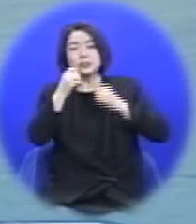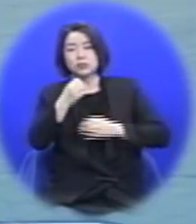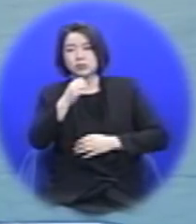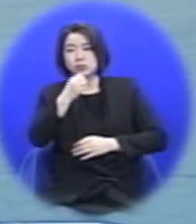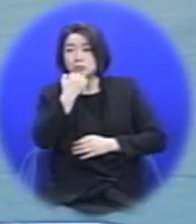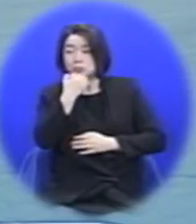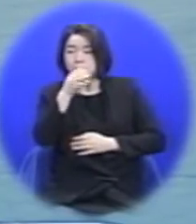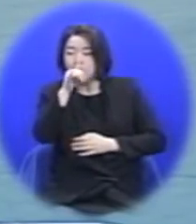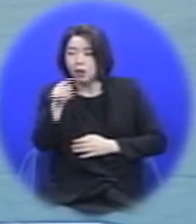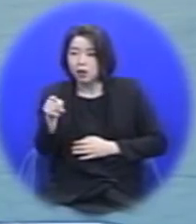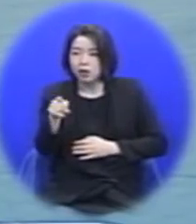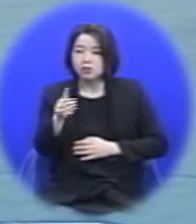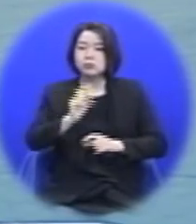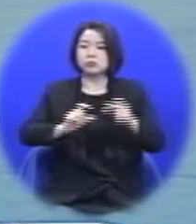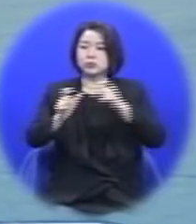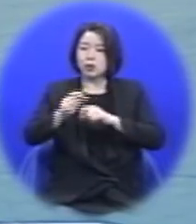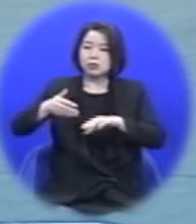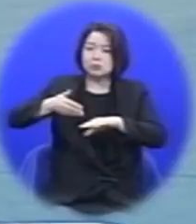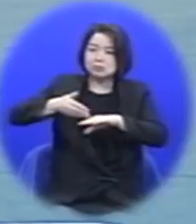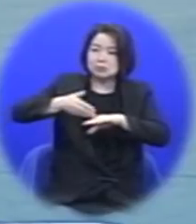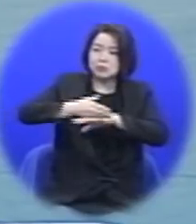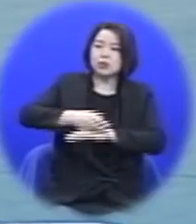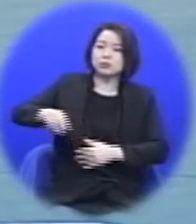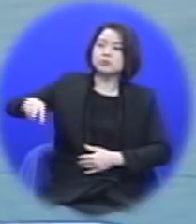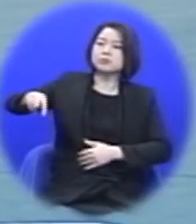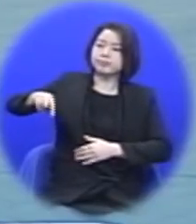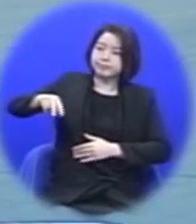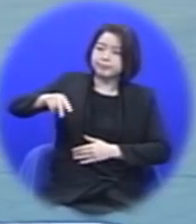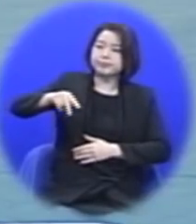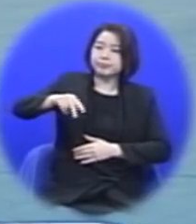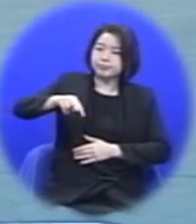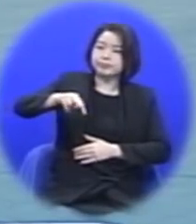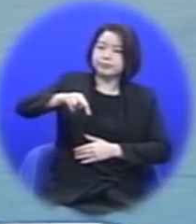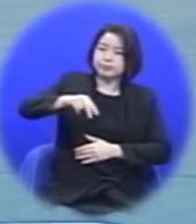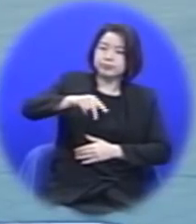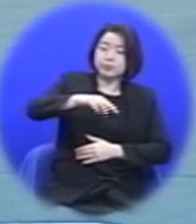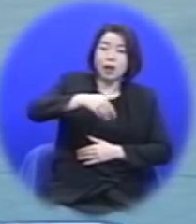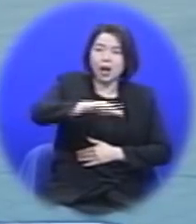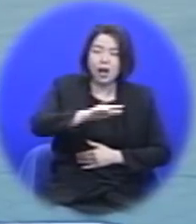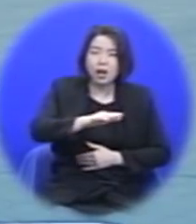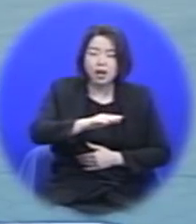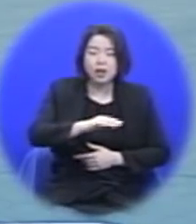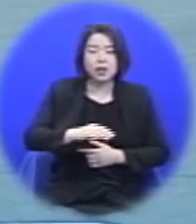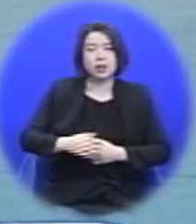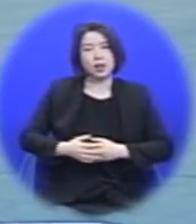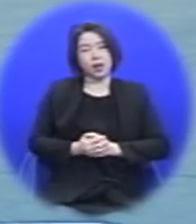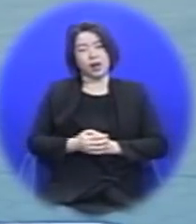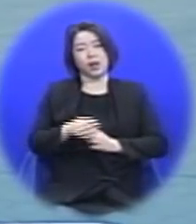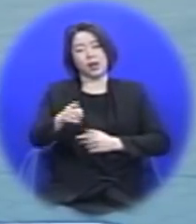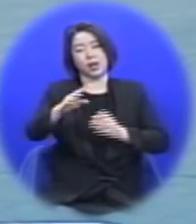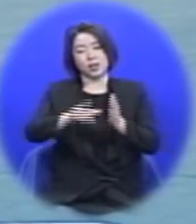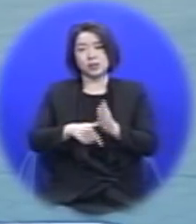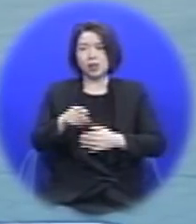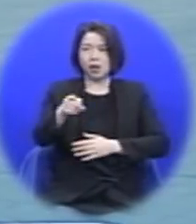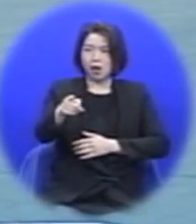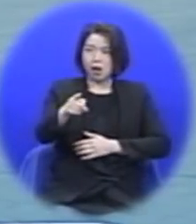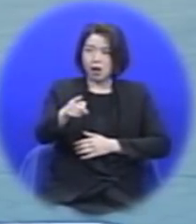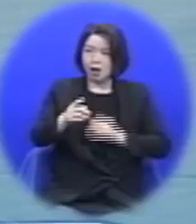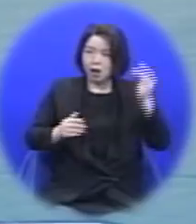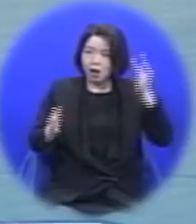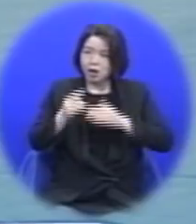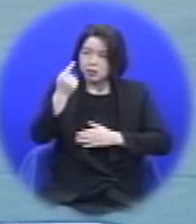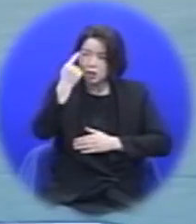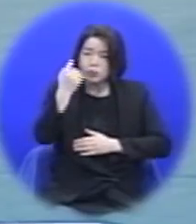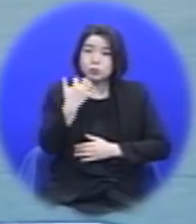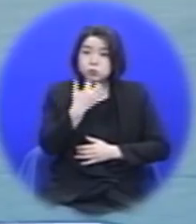그리고 더 천천히 그 제 앞을 걸어가는 거예요. 제가 그때 그 학생의 눈빛을